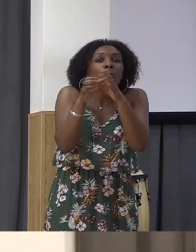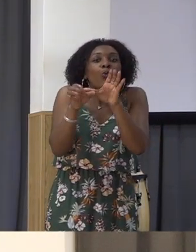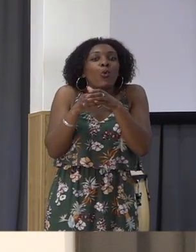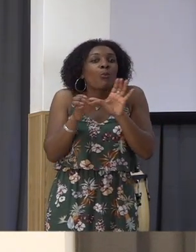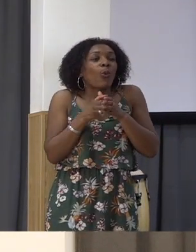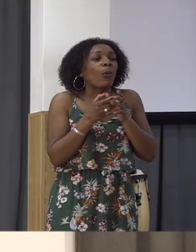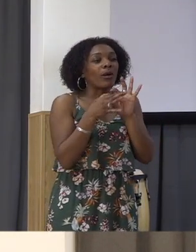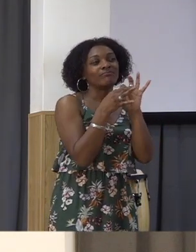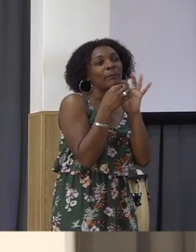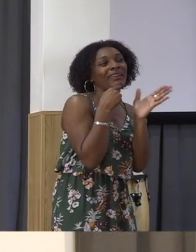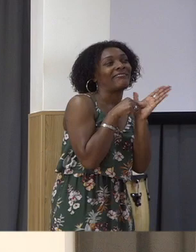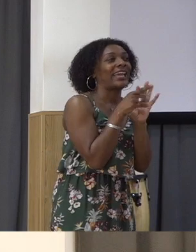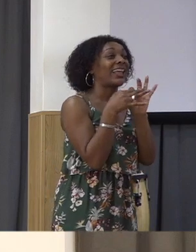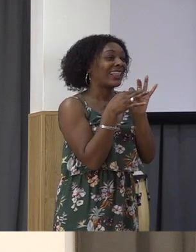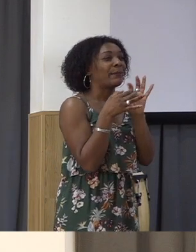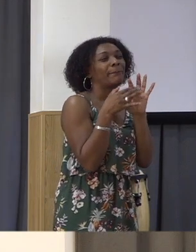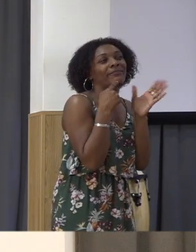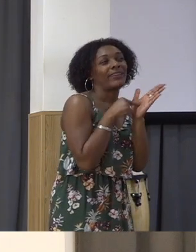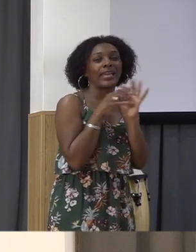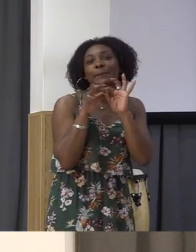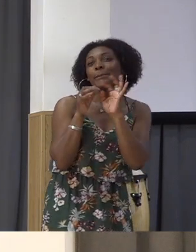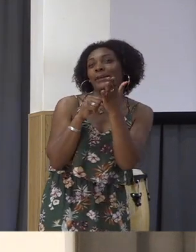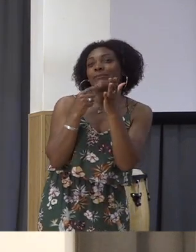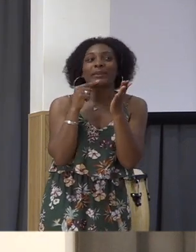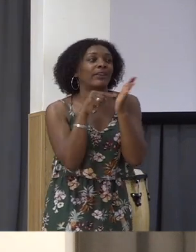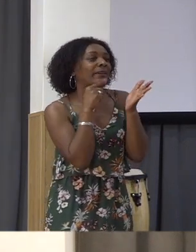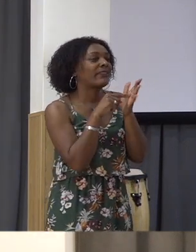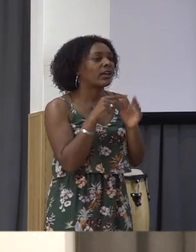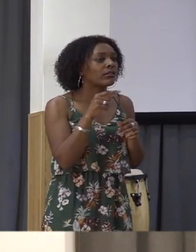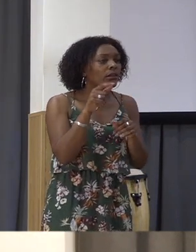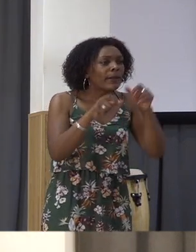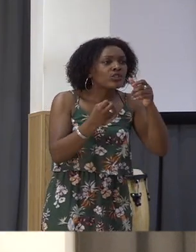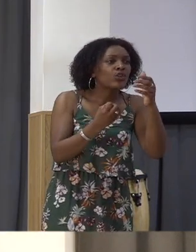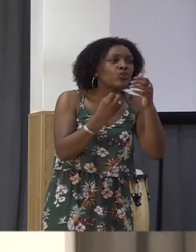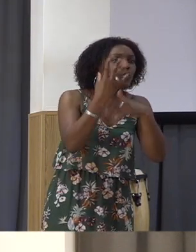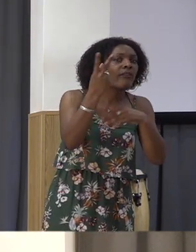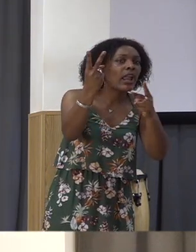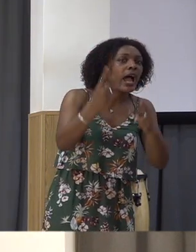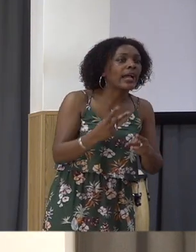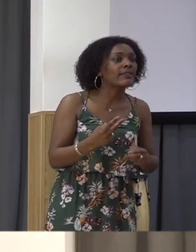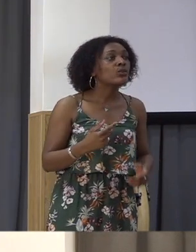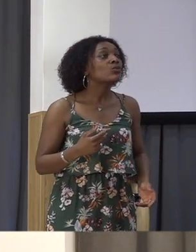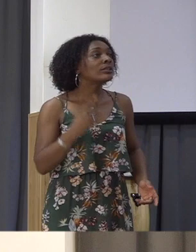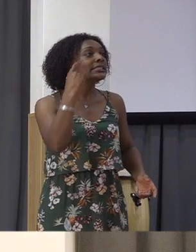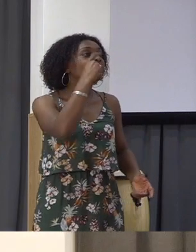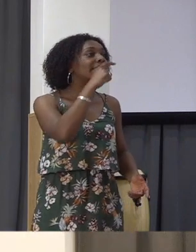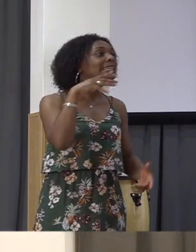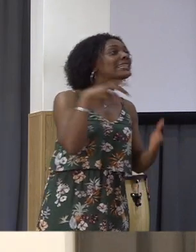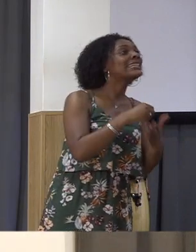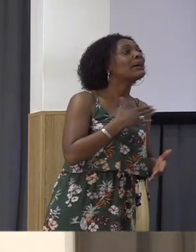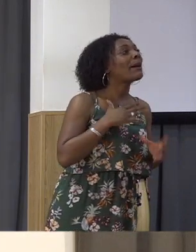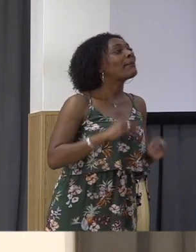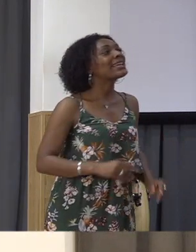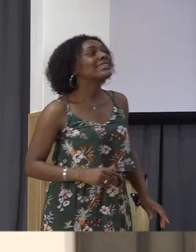quelques affinités. Et les nouvelles personnes qui arrivent peuvent avoir des difficultés pour trouver leur